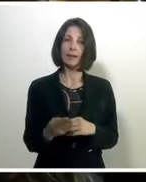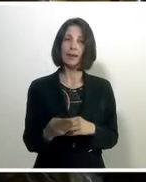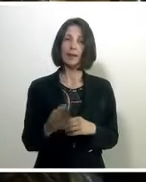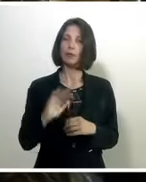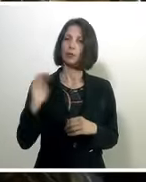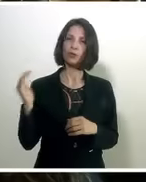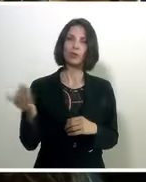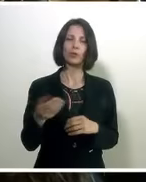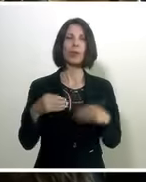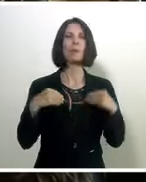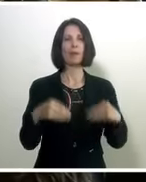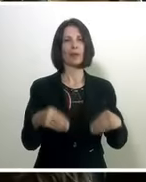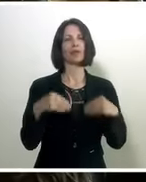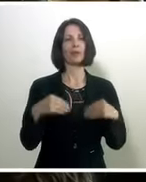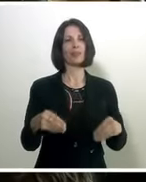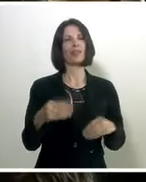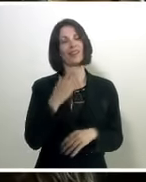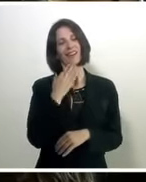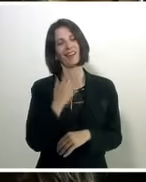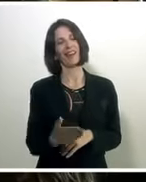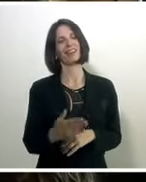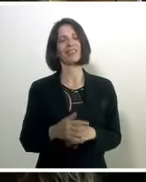partecipazione Grazie